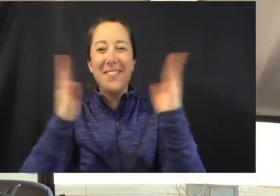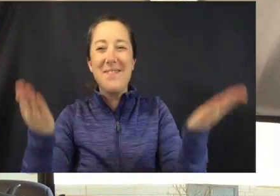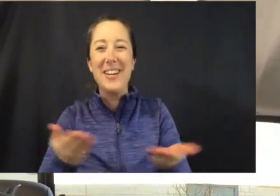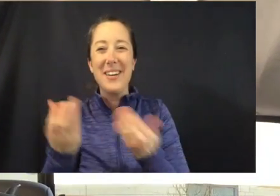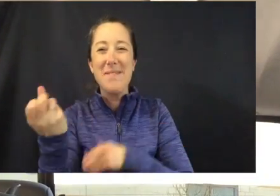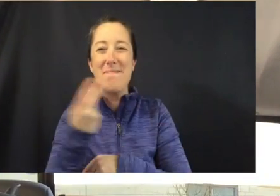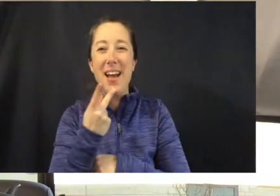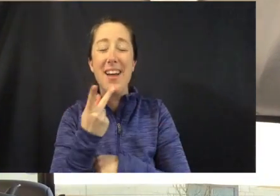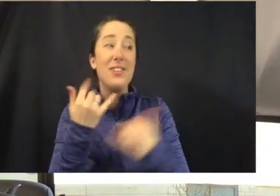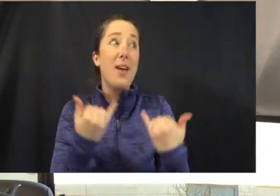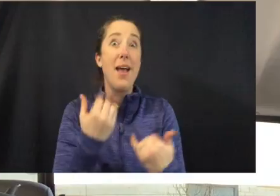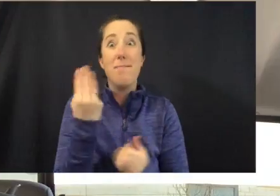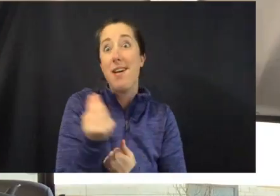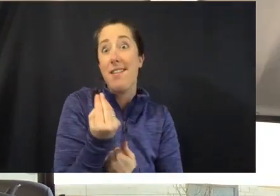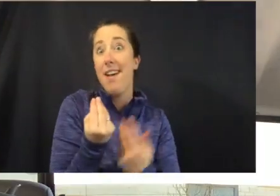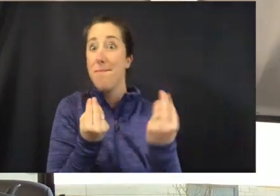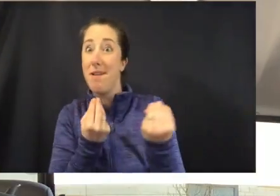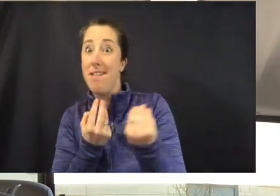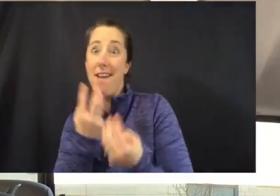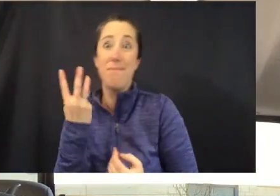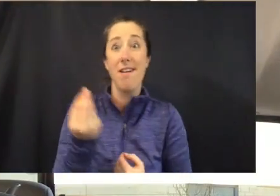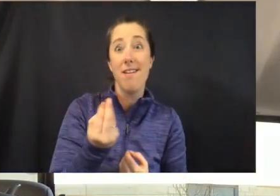Hey, welcome back. It is Monday,